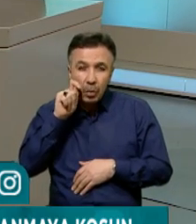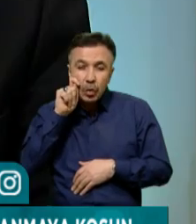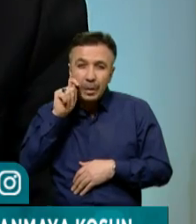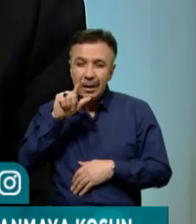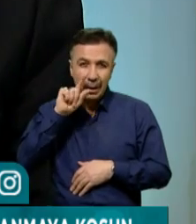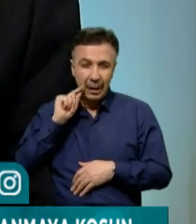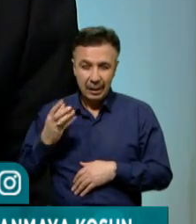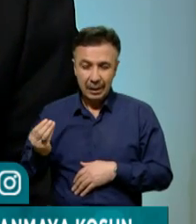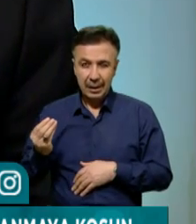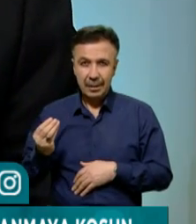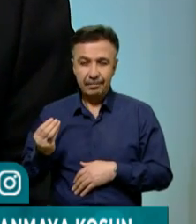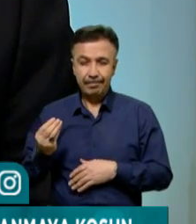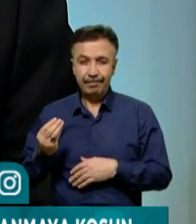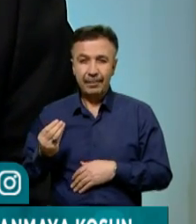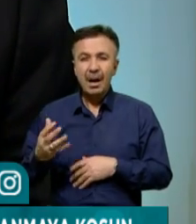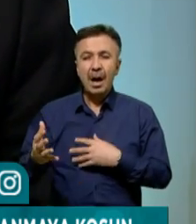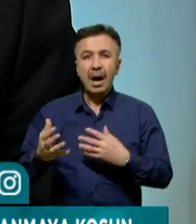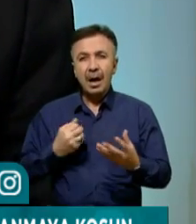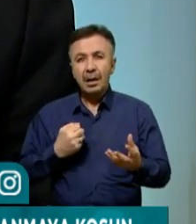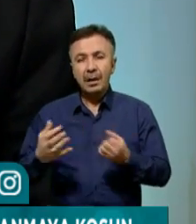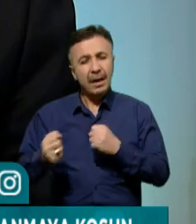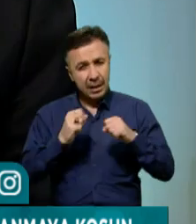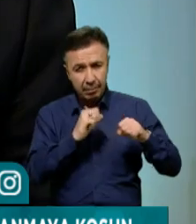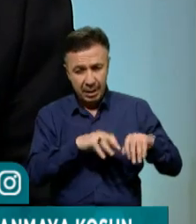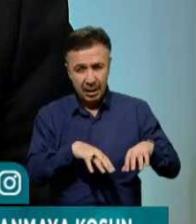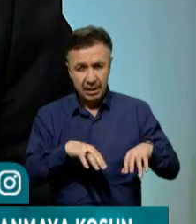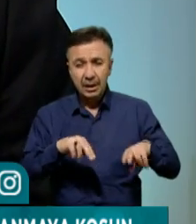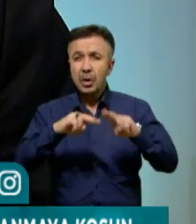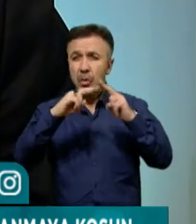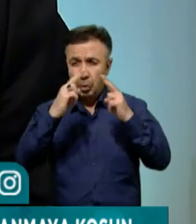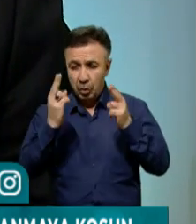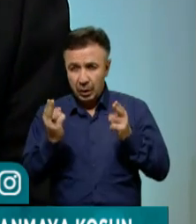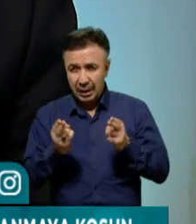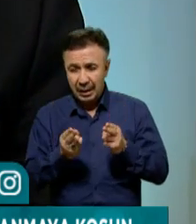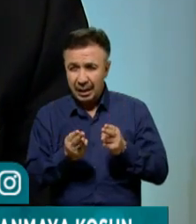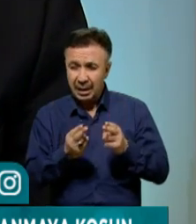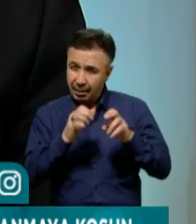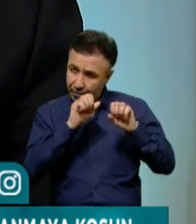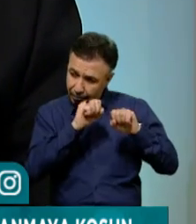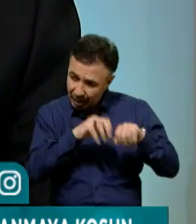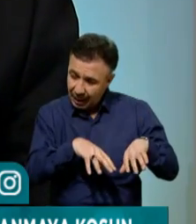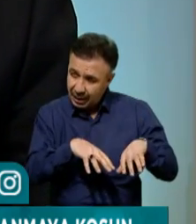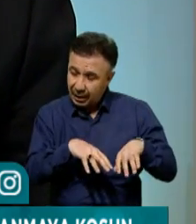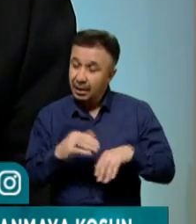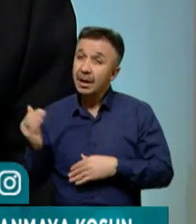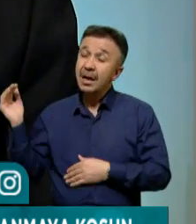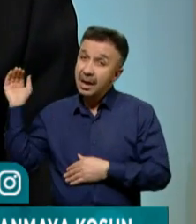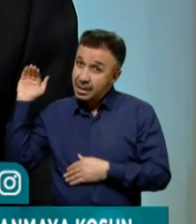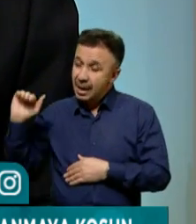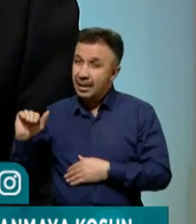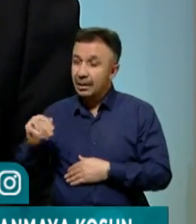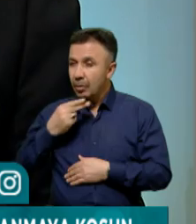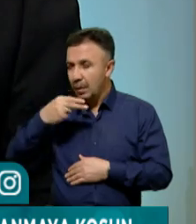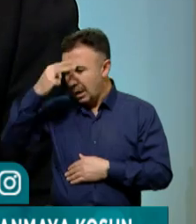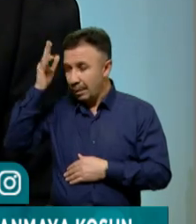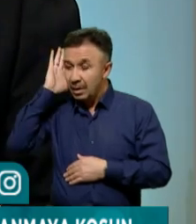Müslüman erkekler alışverişi bırakacaklar, dükkanlarını bırakacaklar, gelecekler, Cuma namazını eda edecek.